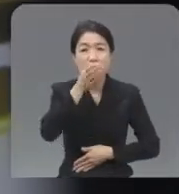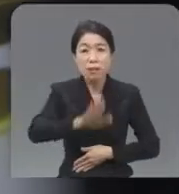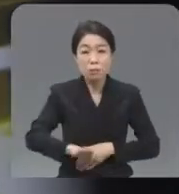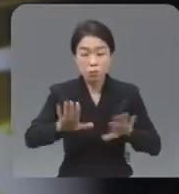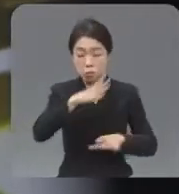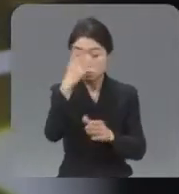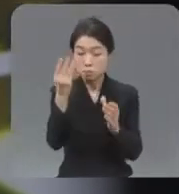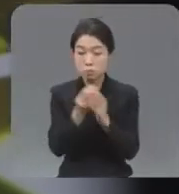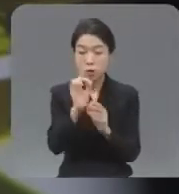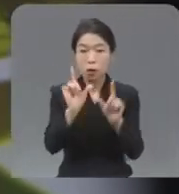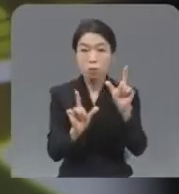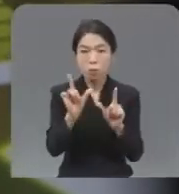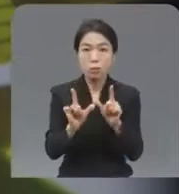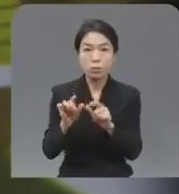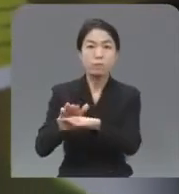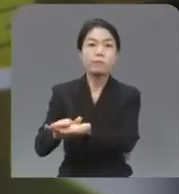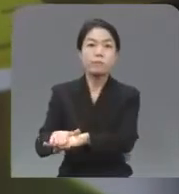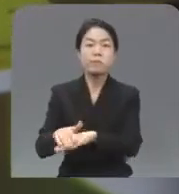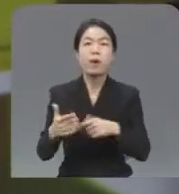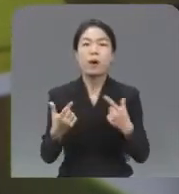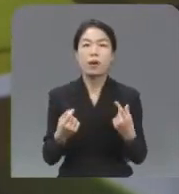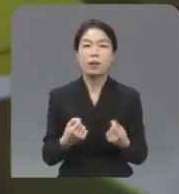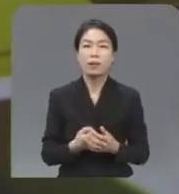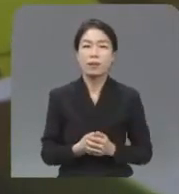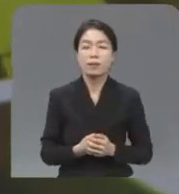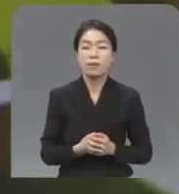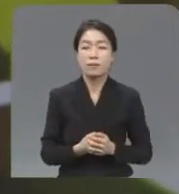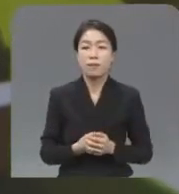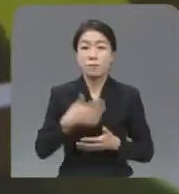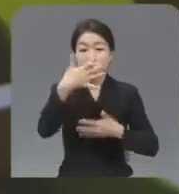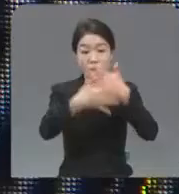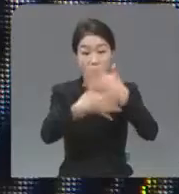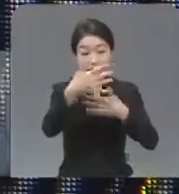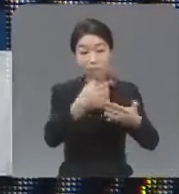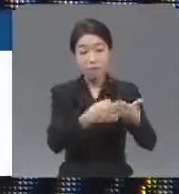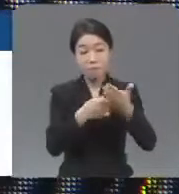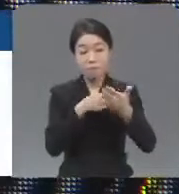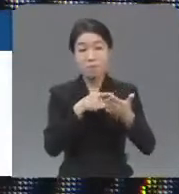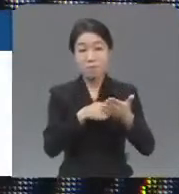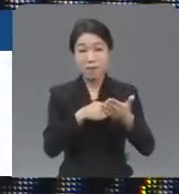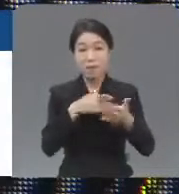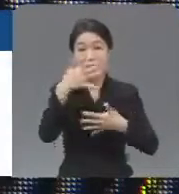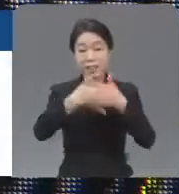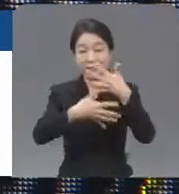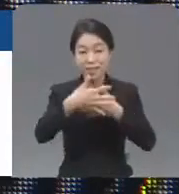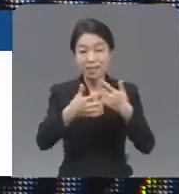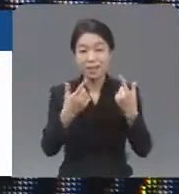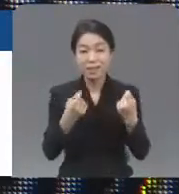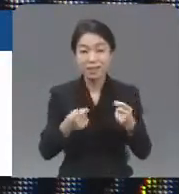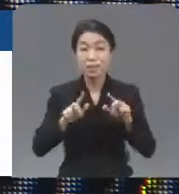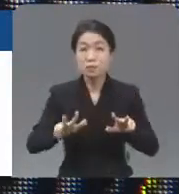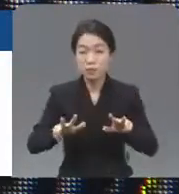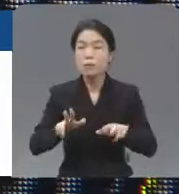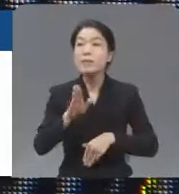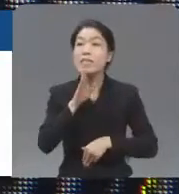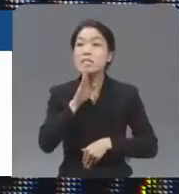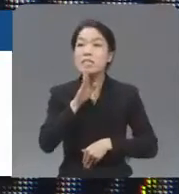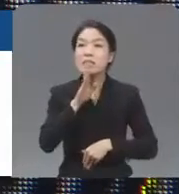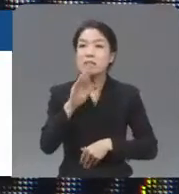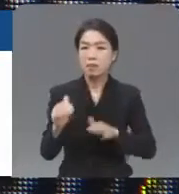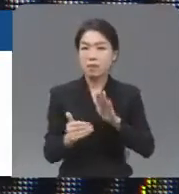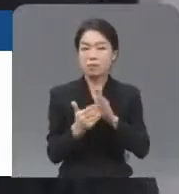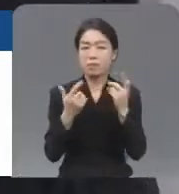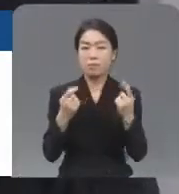온전한 모습으로 영원히 남는 겁니다. 영화에 나오는 그런 영상들이 지금 현실로 이루어지고